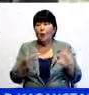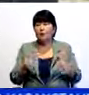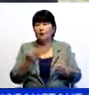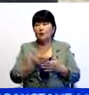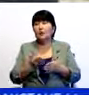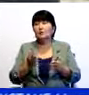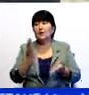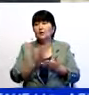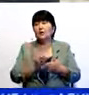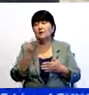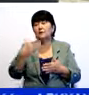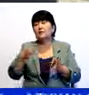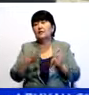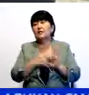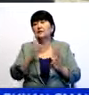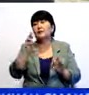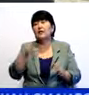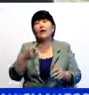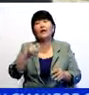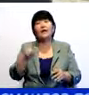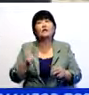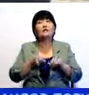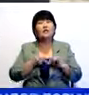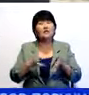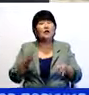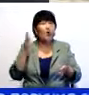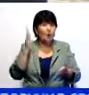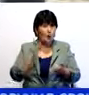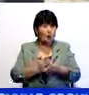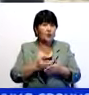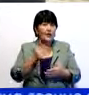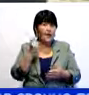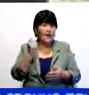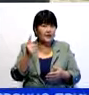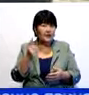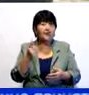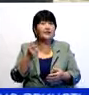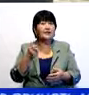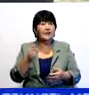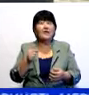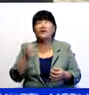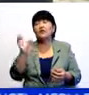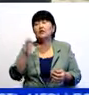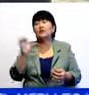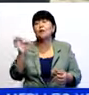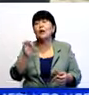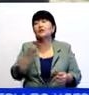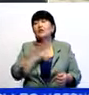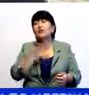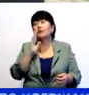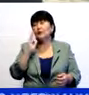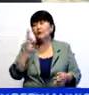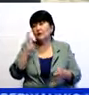сложности проложено 59 километров газовых сетей. Установлено 11 ГРП. В сентябре-октябре работы